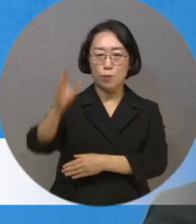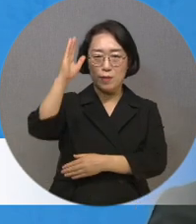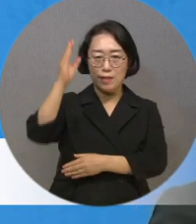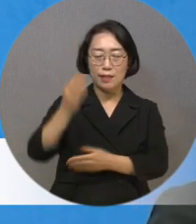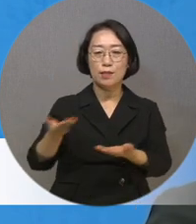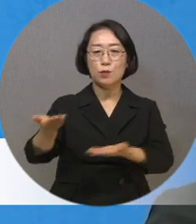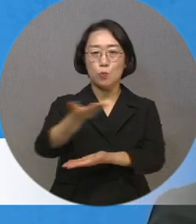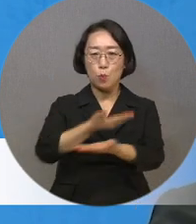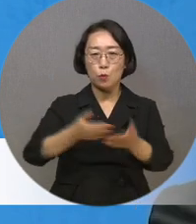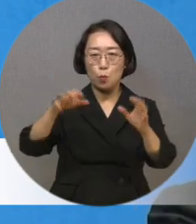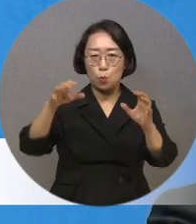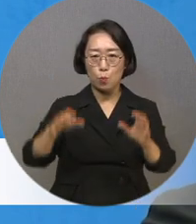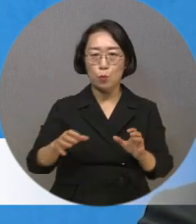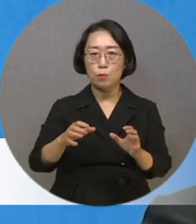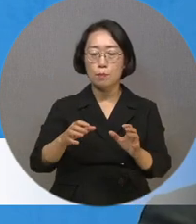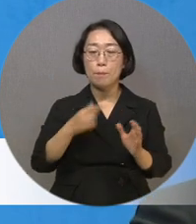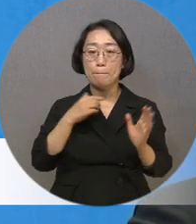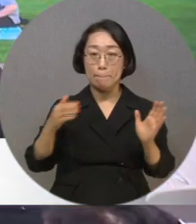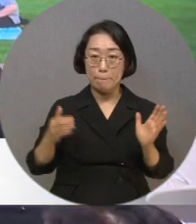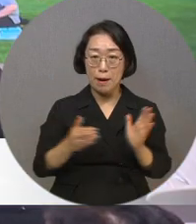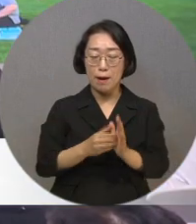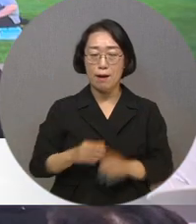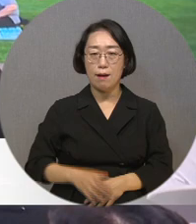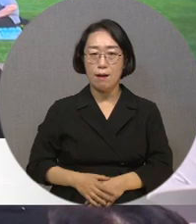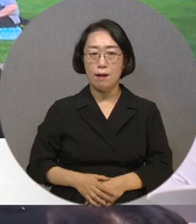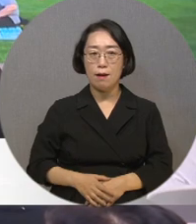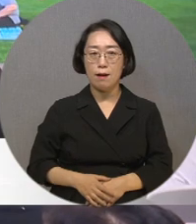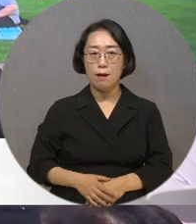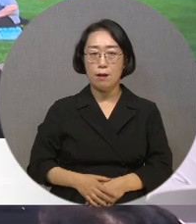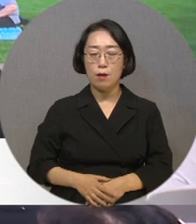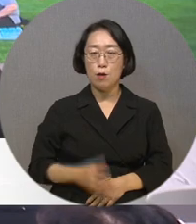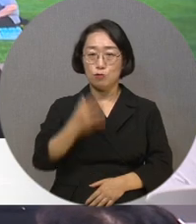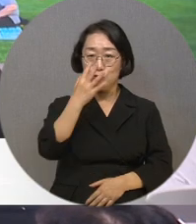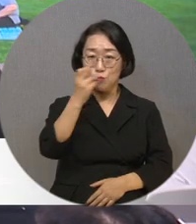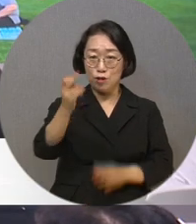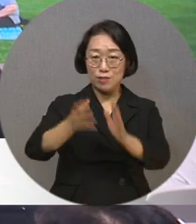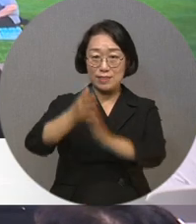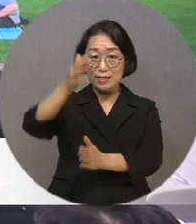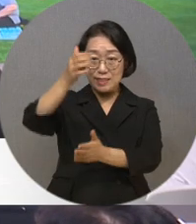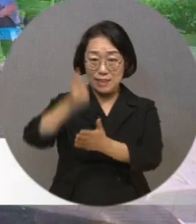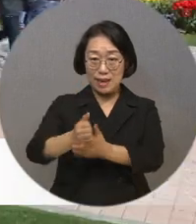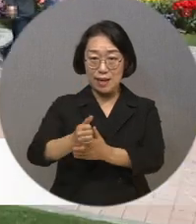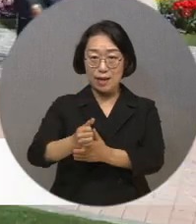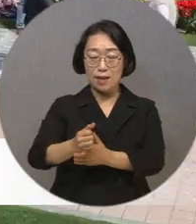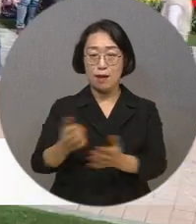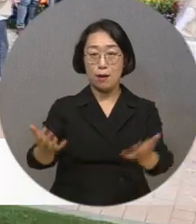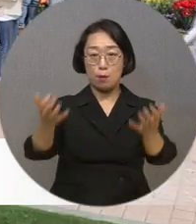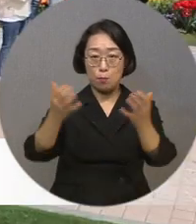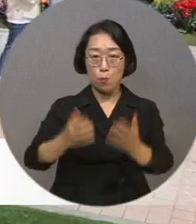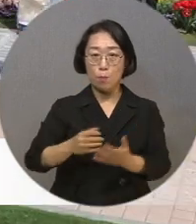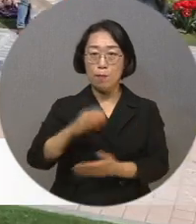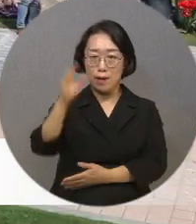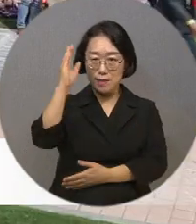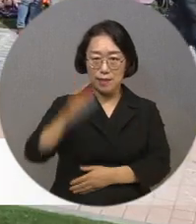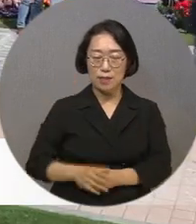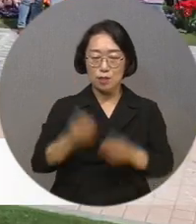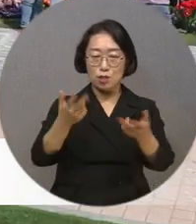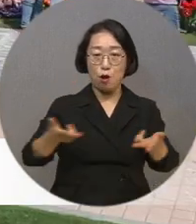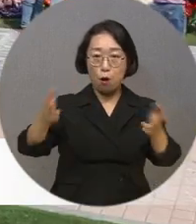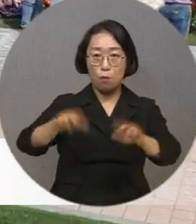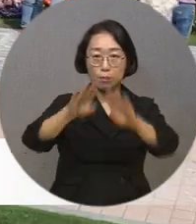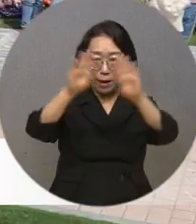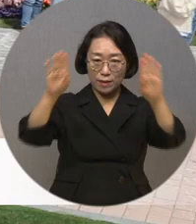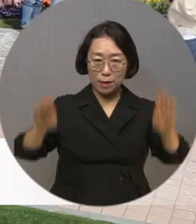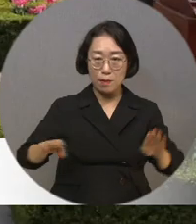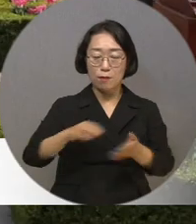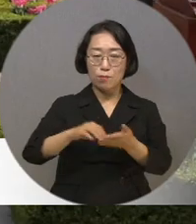소통의 자리를 마련했습니다. 노광규 순천시장은 언론인 브리핑을 열고 2023 정원박람회 500만